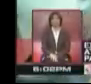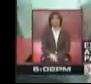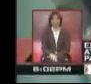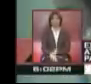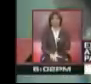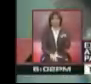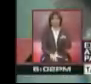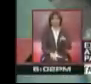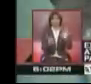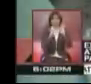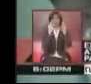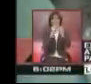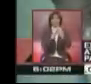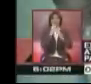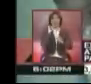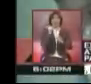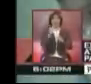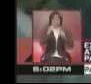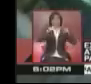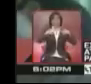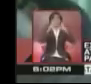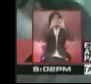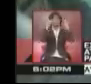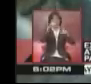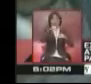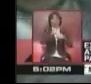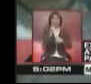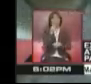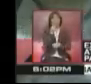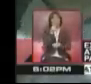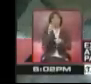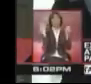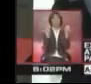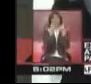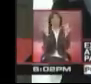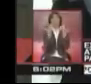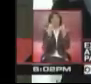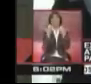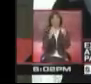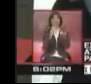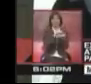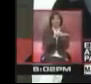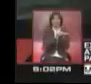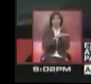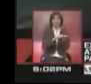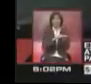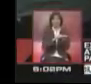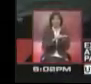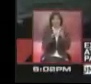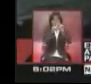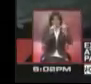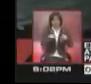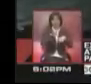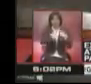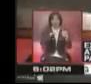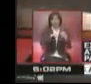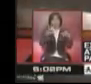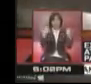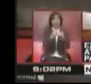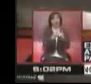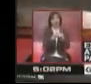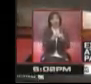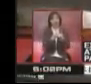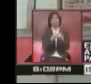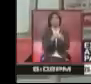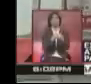Kagagaling lang ng pamilya ni ex-Vice Mayor Ramon Arsino sa isang dinner para i-celebrate ang pagpasa sa medicine board exam na kanilang anak na mangyari ang trahedya. Papasok na lang sana